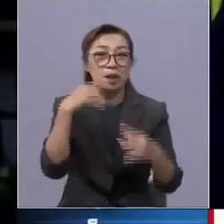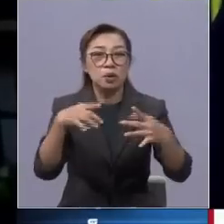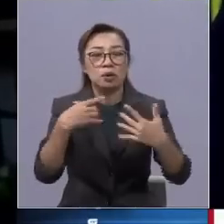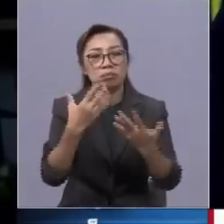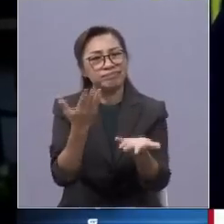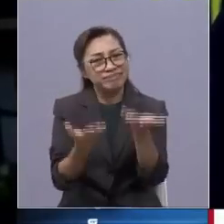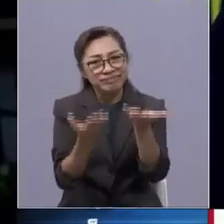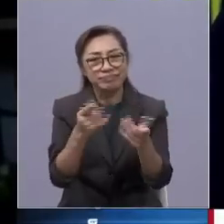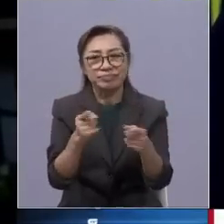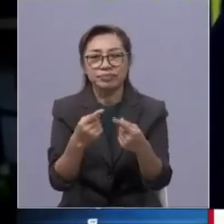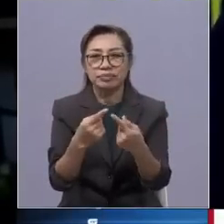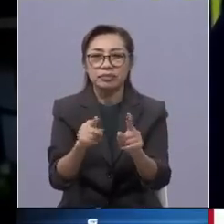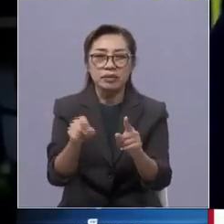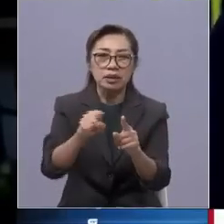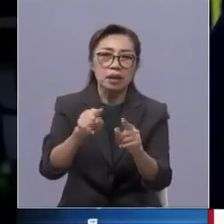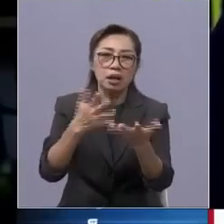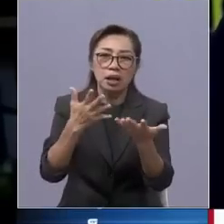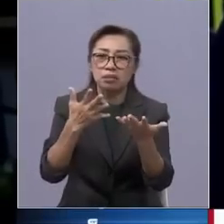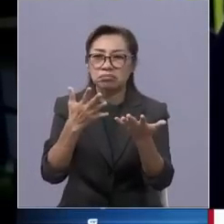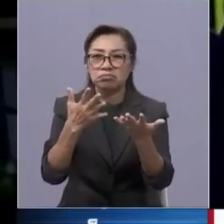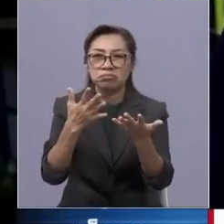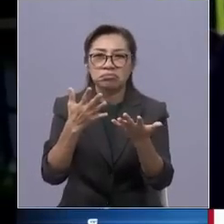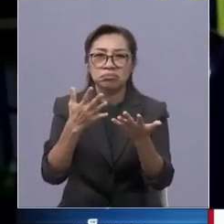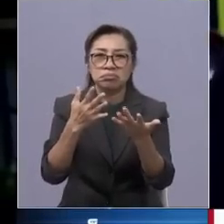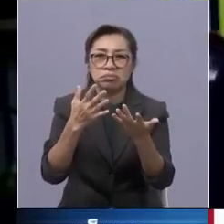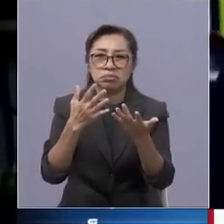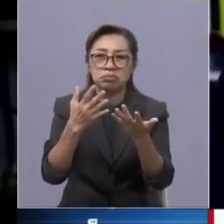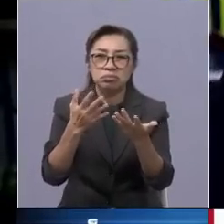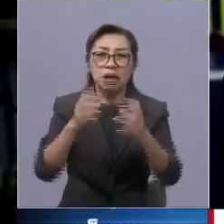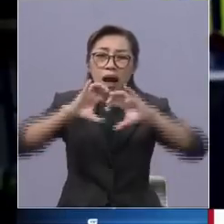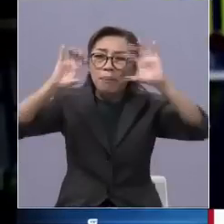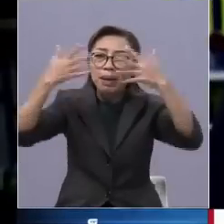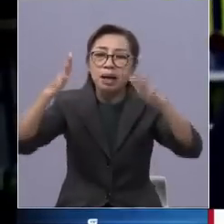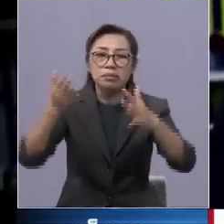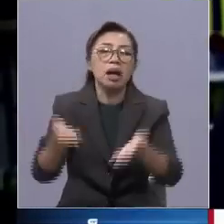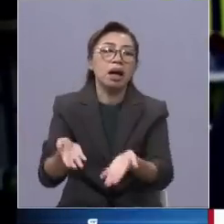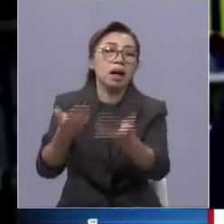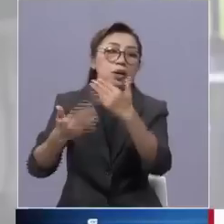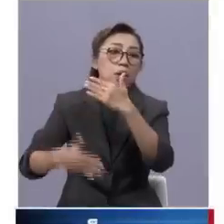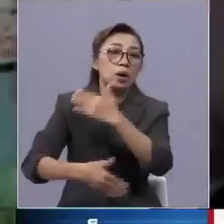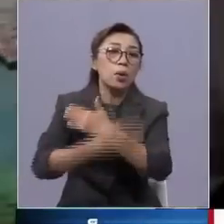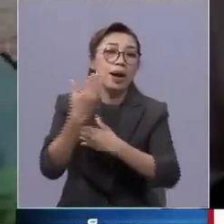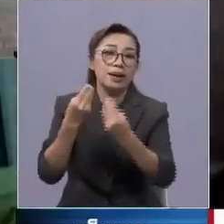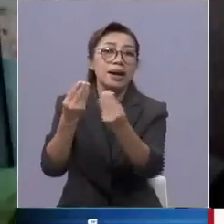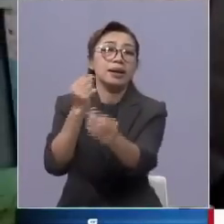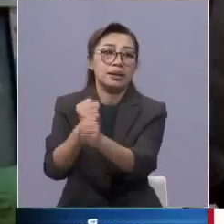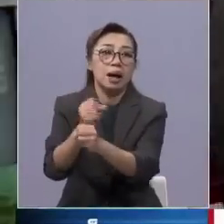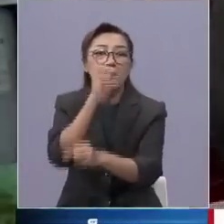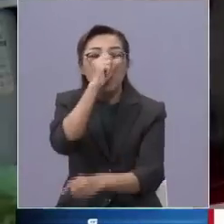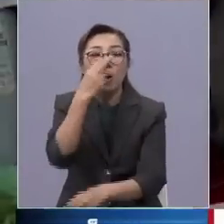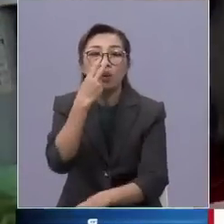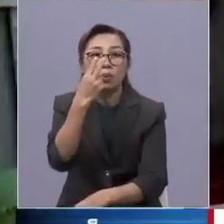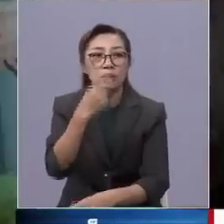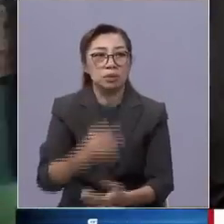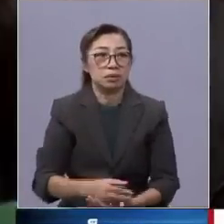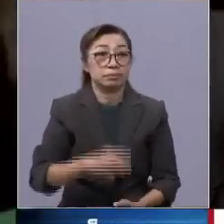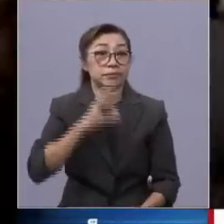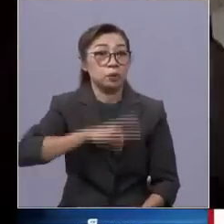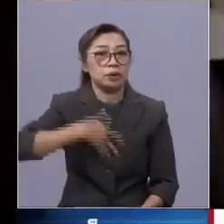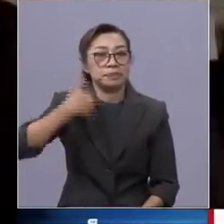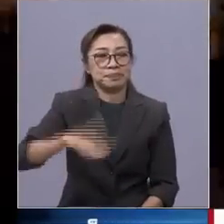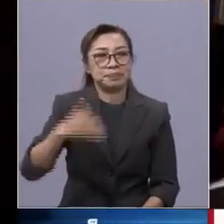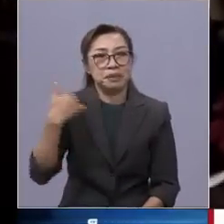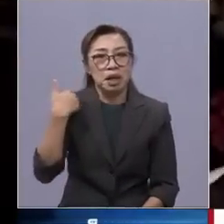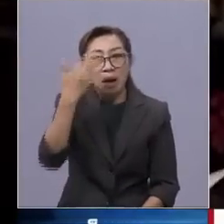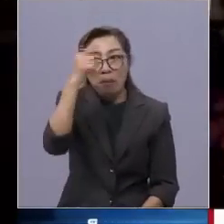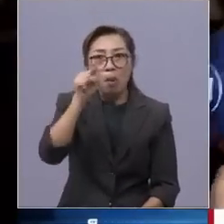ไหนมันก็มีก็ต้องมีก็ต้องลองดูครับต้องลองให้โอกาสเขาดูนะ ไม่พอใจค่ะ ทำไม เพรา